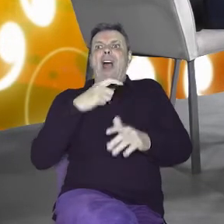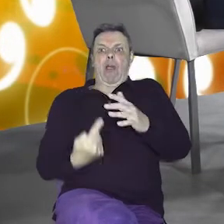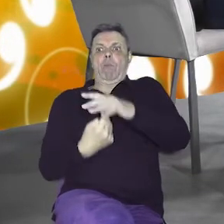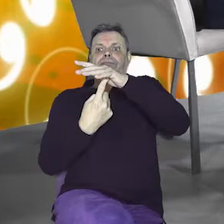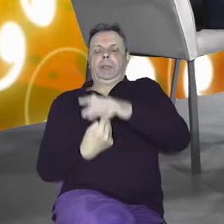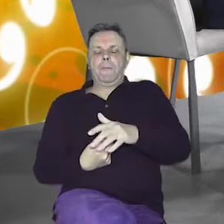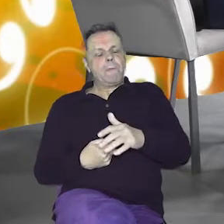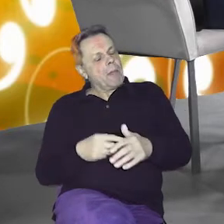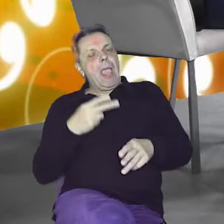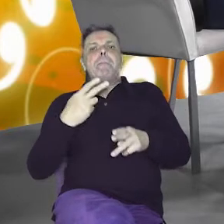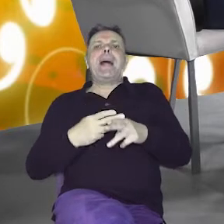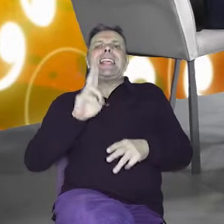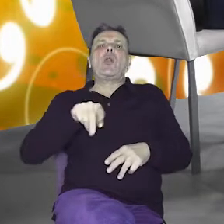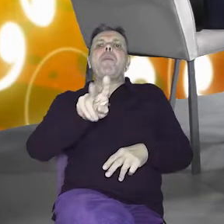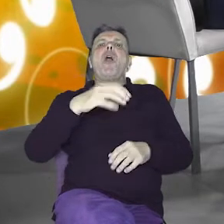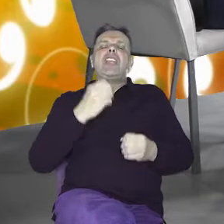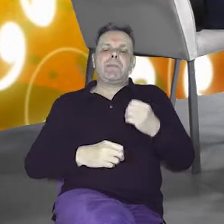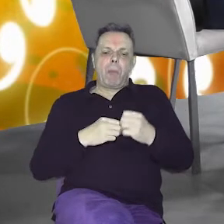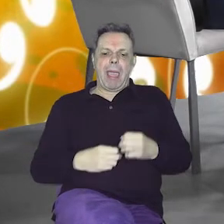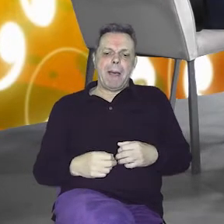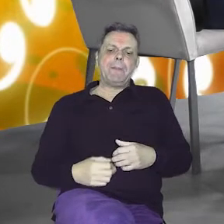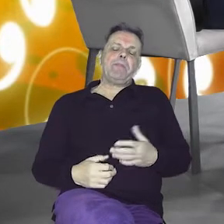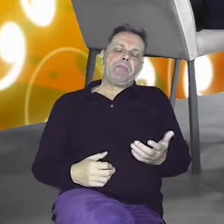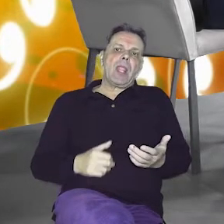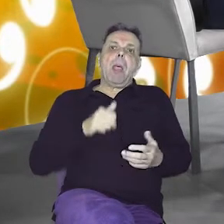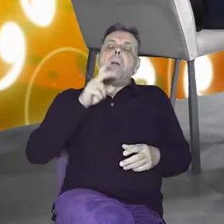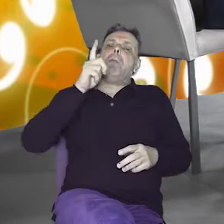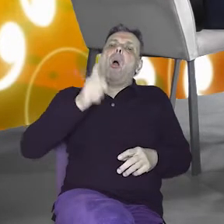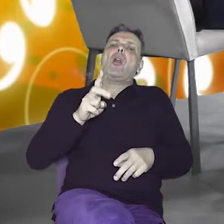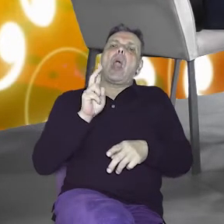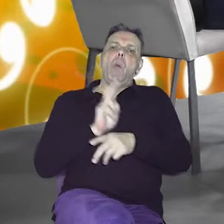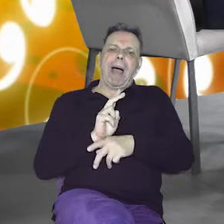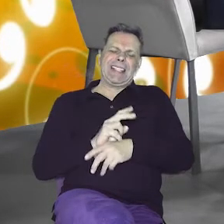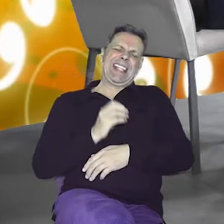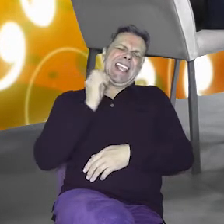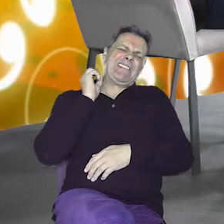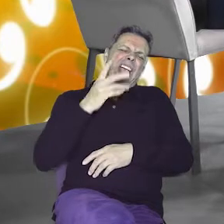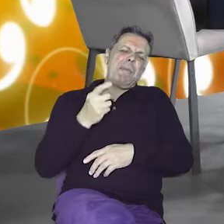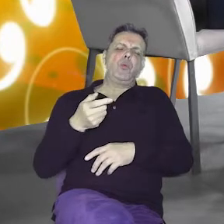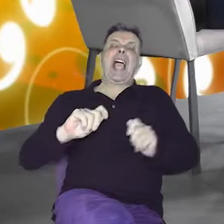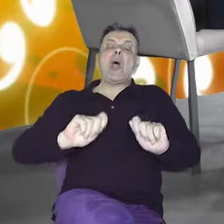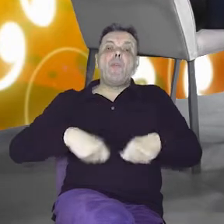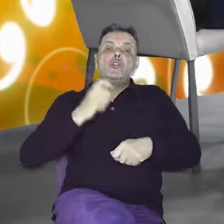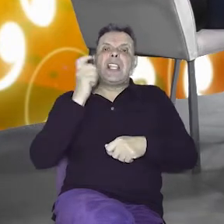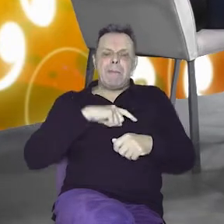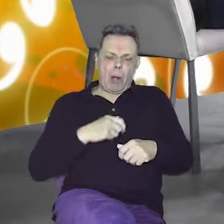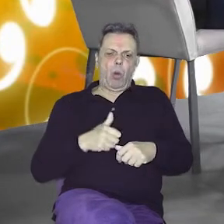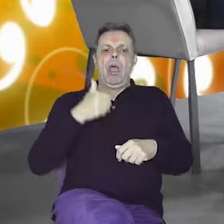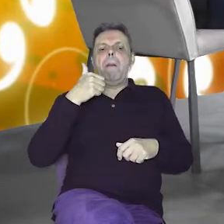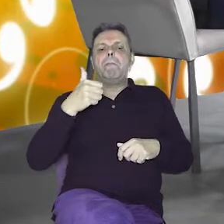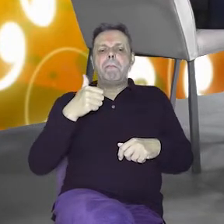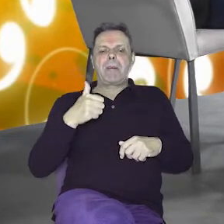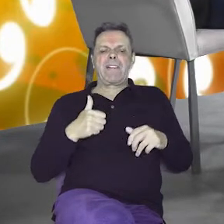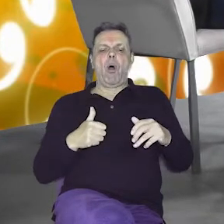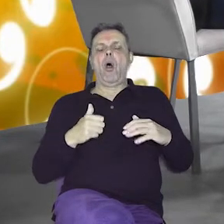tih problema, dakle, itekako moraju paziti, svaki put kad obuče cipelu, prvo sa rukom, istresi,